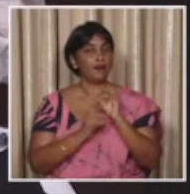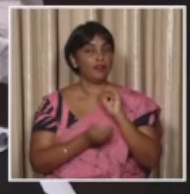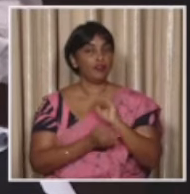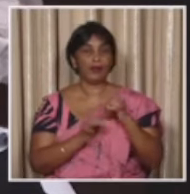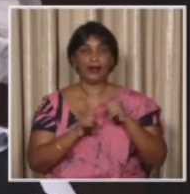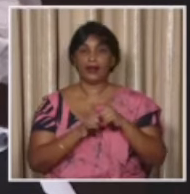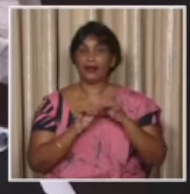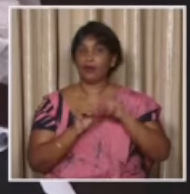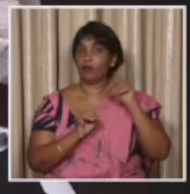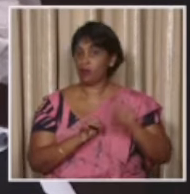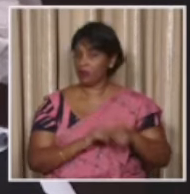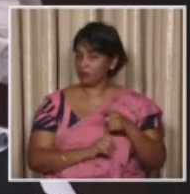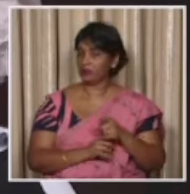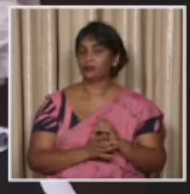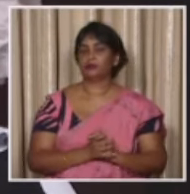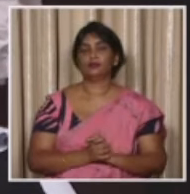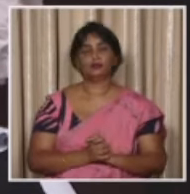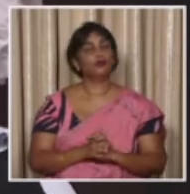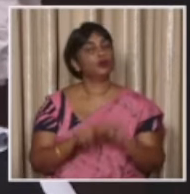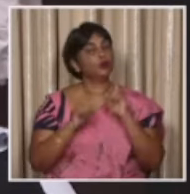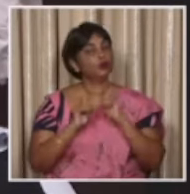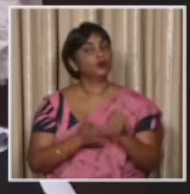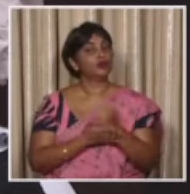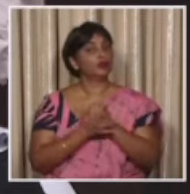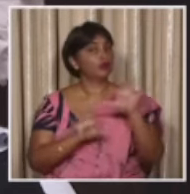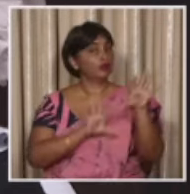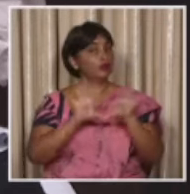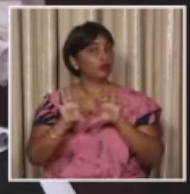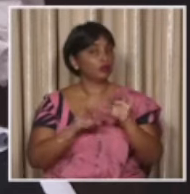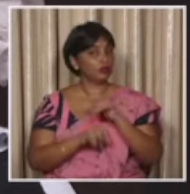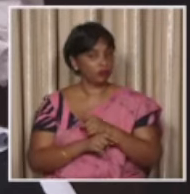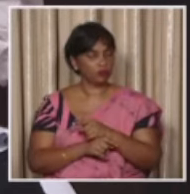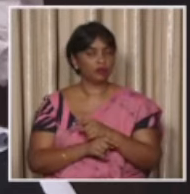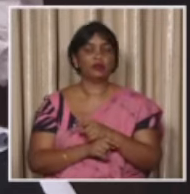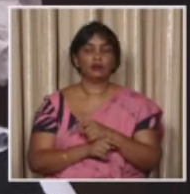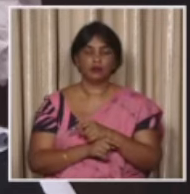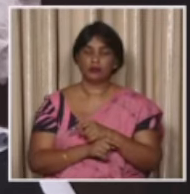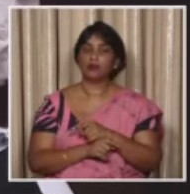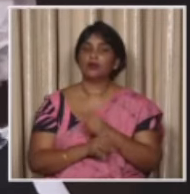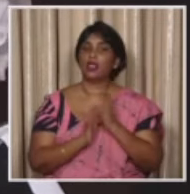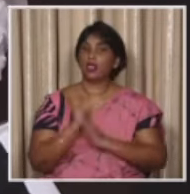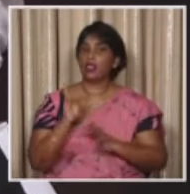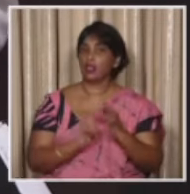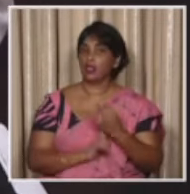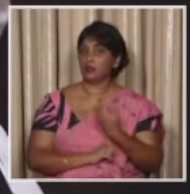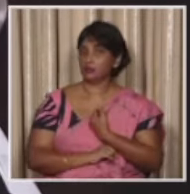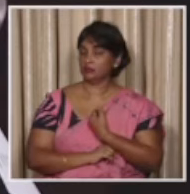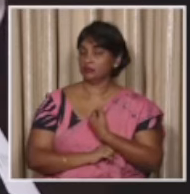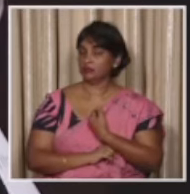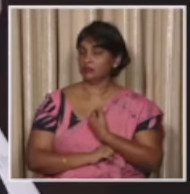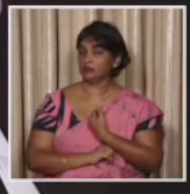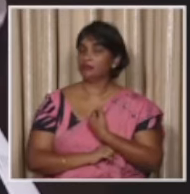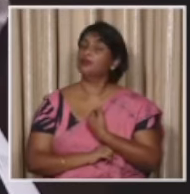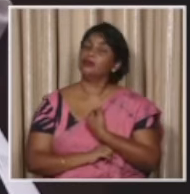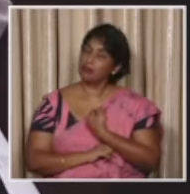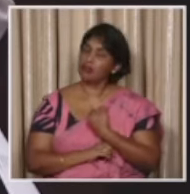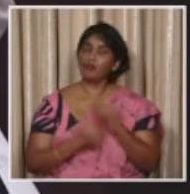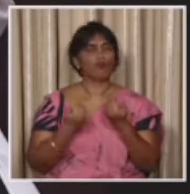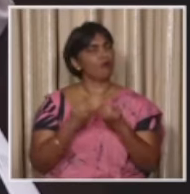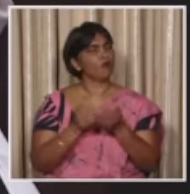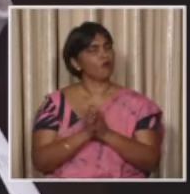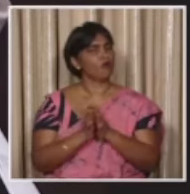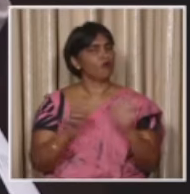director boards ඒ ඔක්කොම පත්කිරීම කරන්නේ ඇමතිවරයා. එයාට